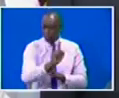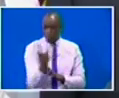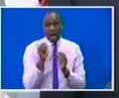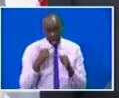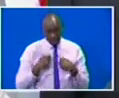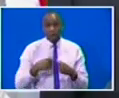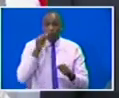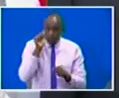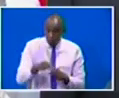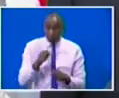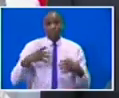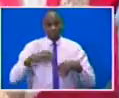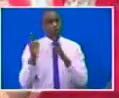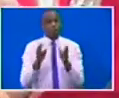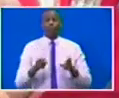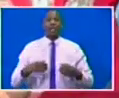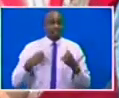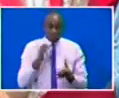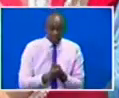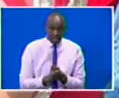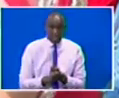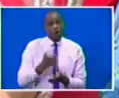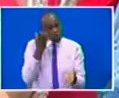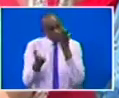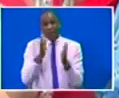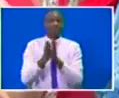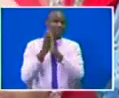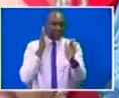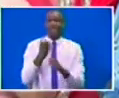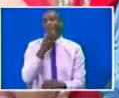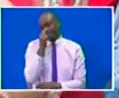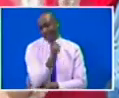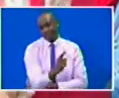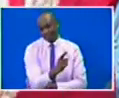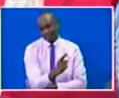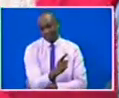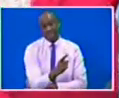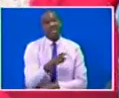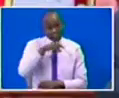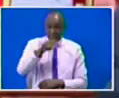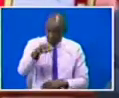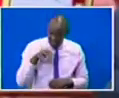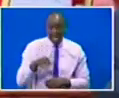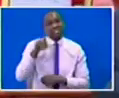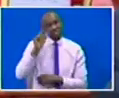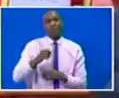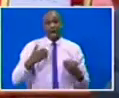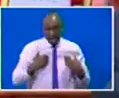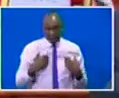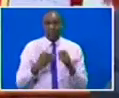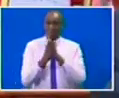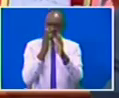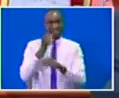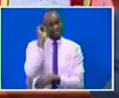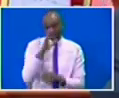inalenga kumnufaisha mwananchi wa kawaida ukilinganisha na basi. Japo ni nafuu kusafiria ikilinganishwa na basi